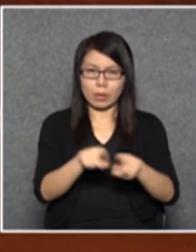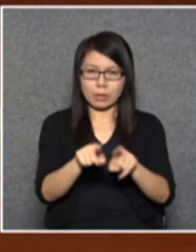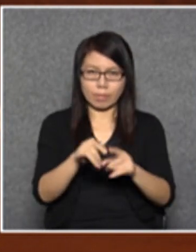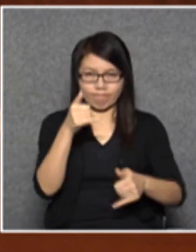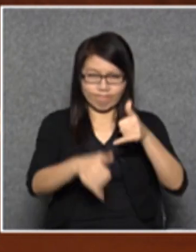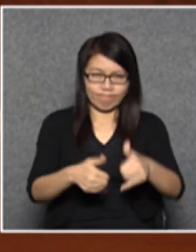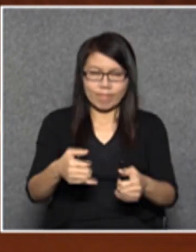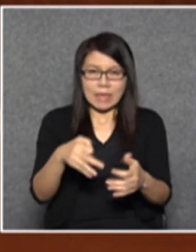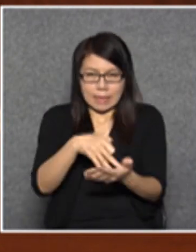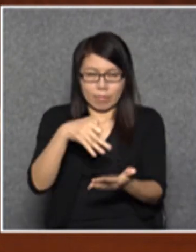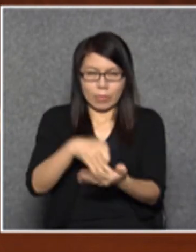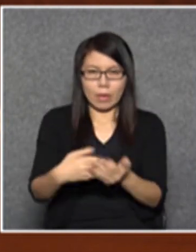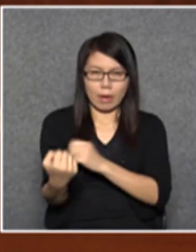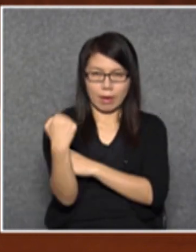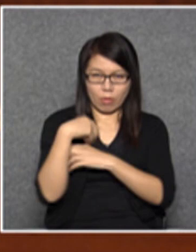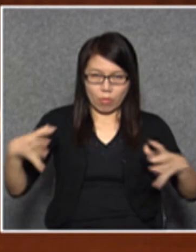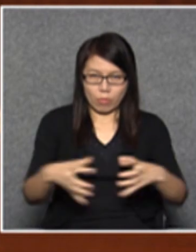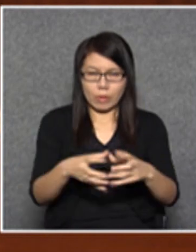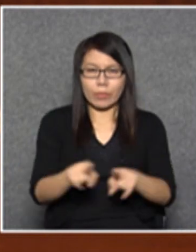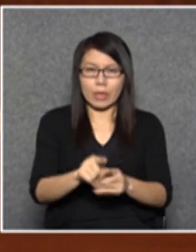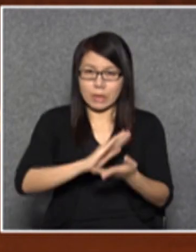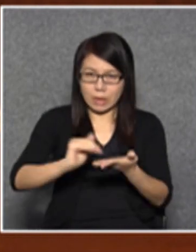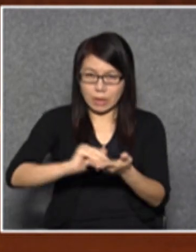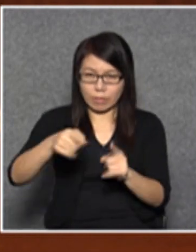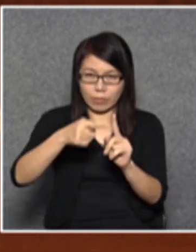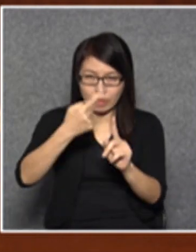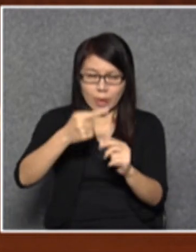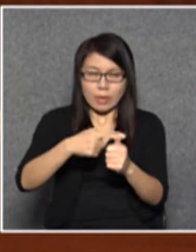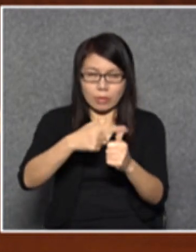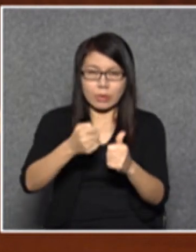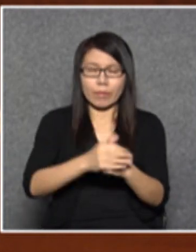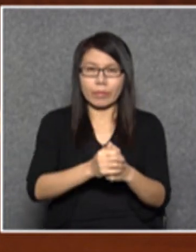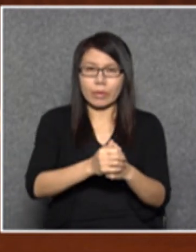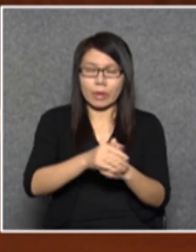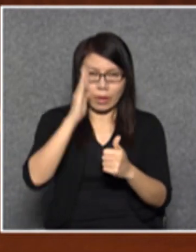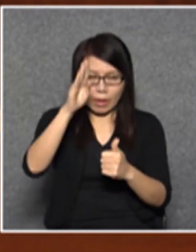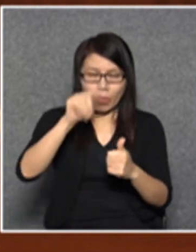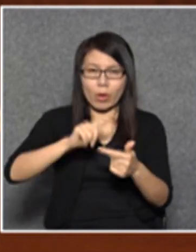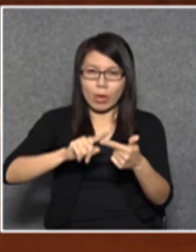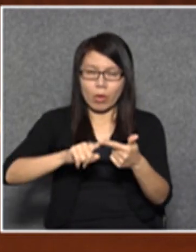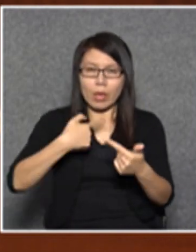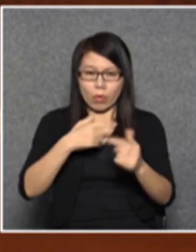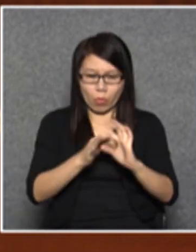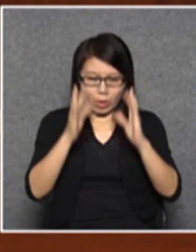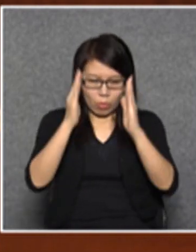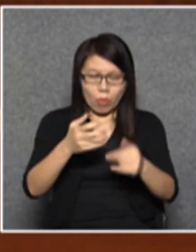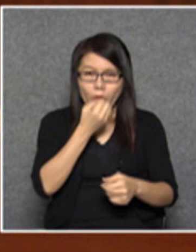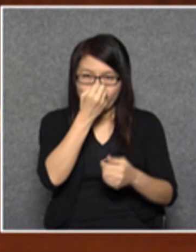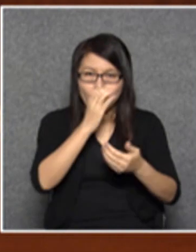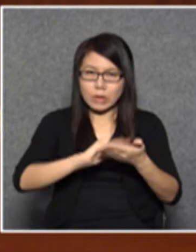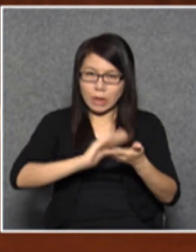量。一方面咧，我哋要去清理；另一方面咧，希望大家咧能夠關顧香港嘅清潔衞